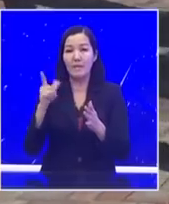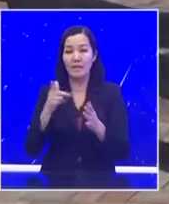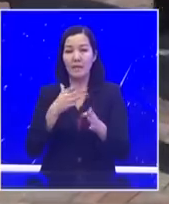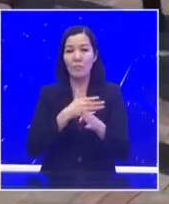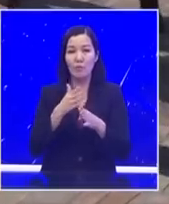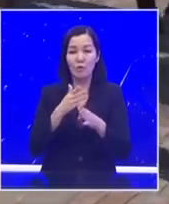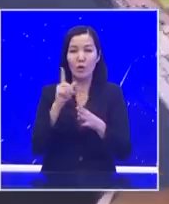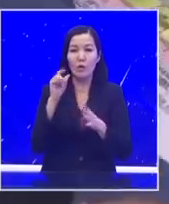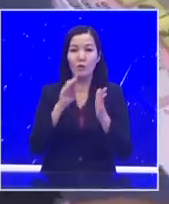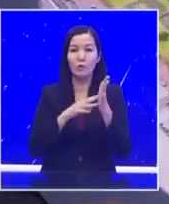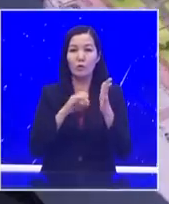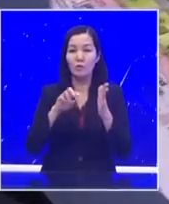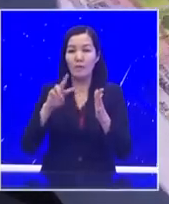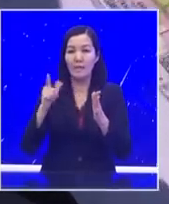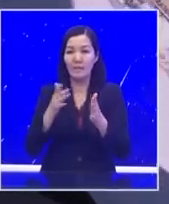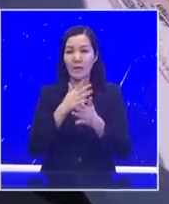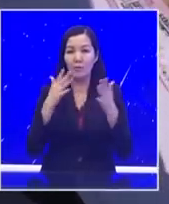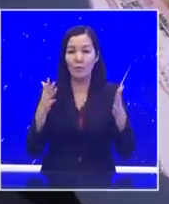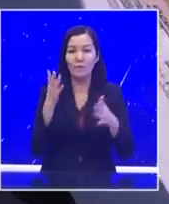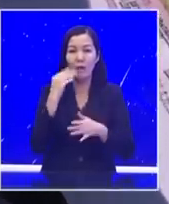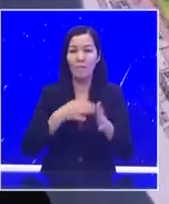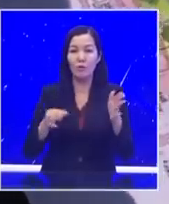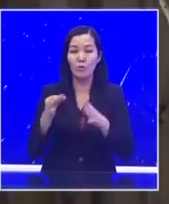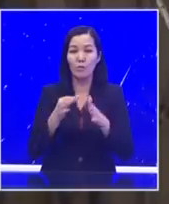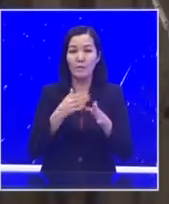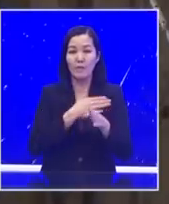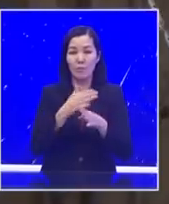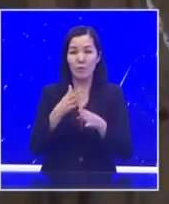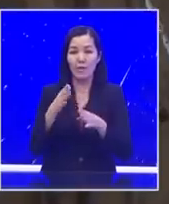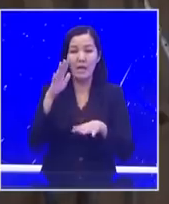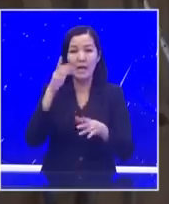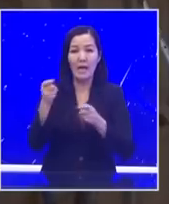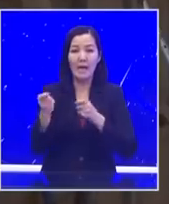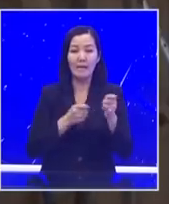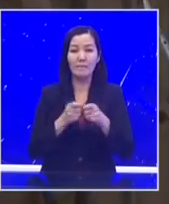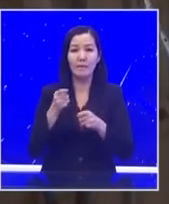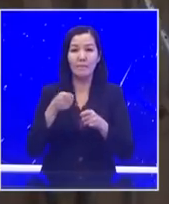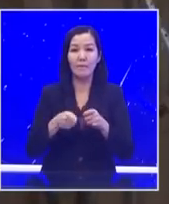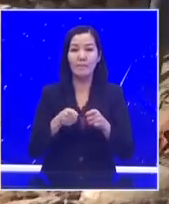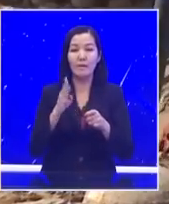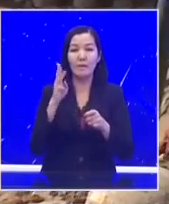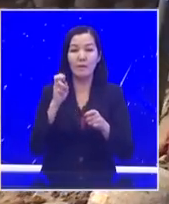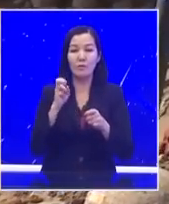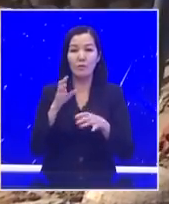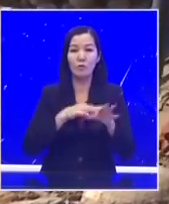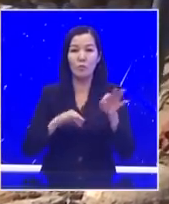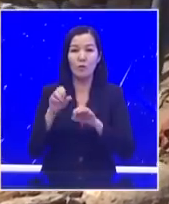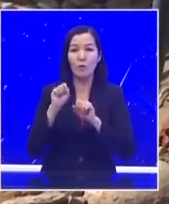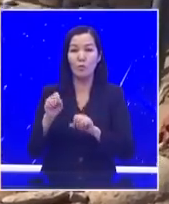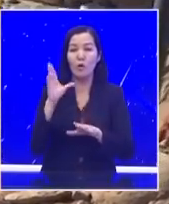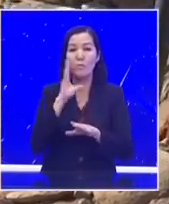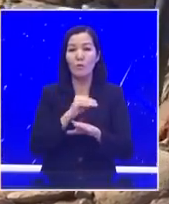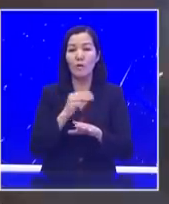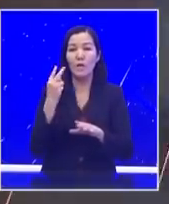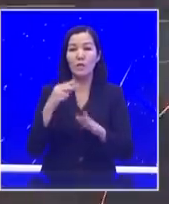бөлінді. 109 миллиард тенгеден астамы Алматы облысына тиесілі. Әкімдік 1240 жобаны қорға білгерді. 27